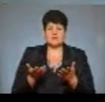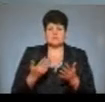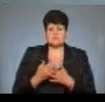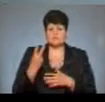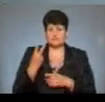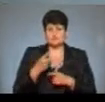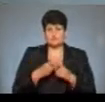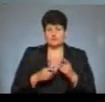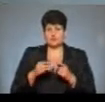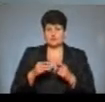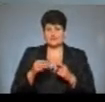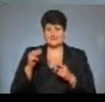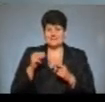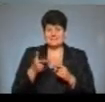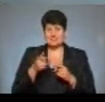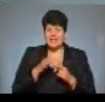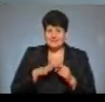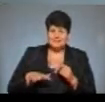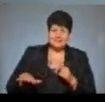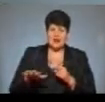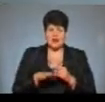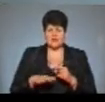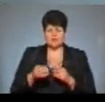межах 2,5 тисяч гектарів пошкоджено посів, і